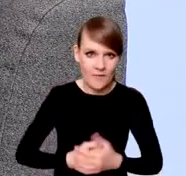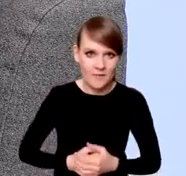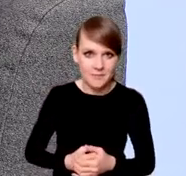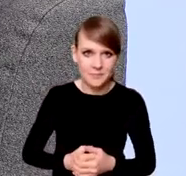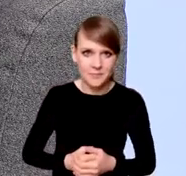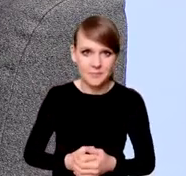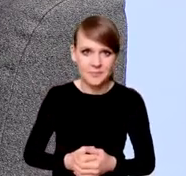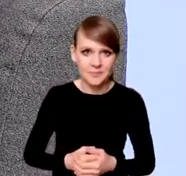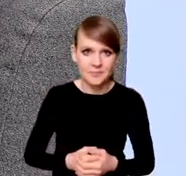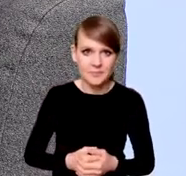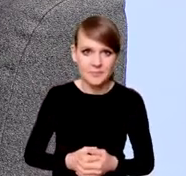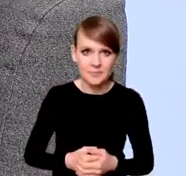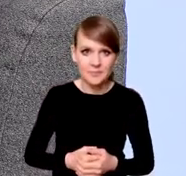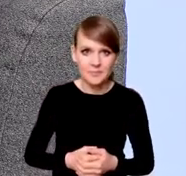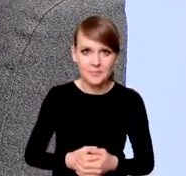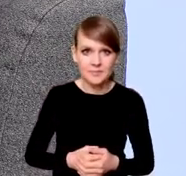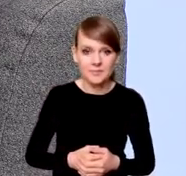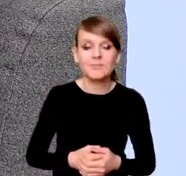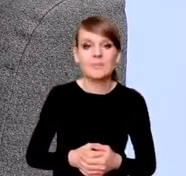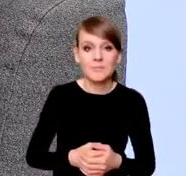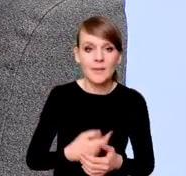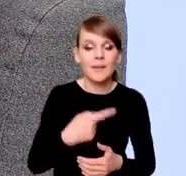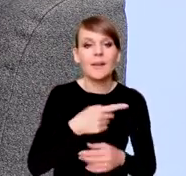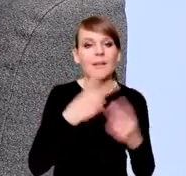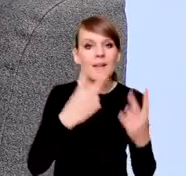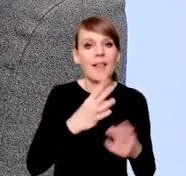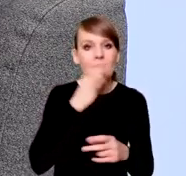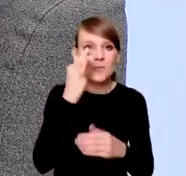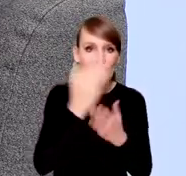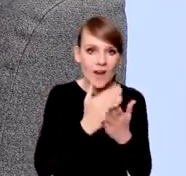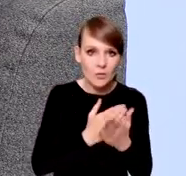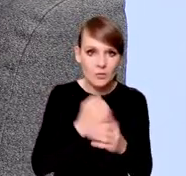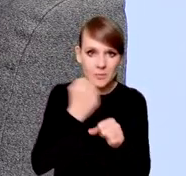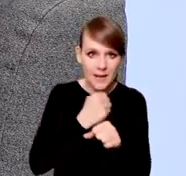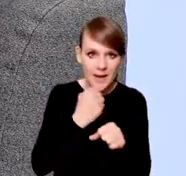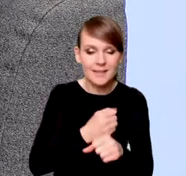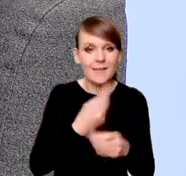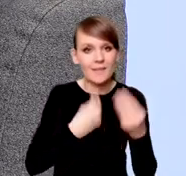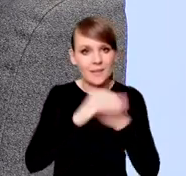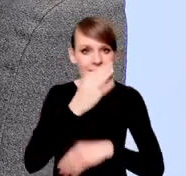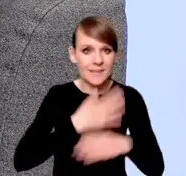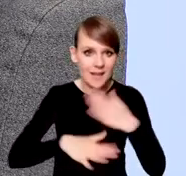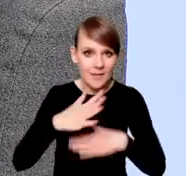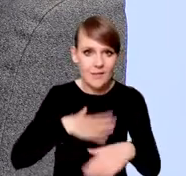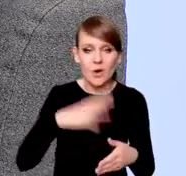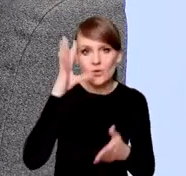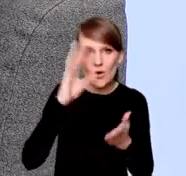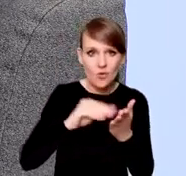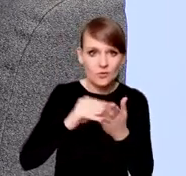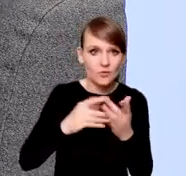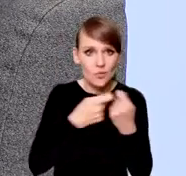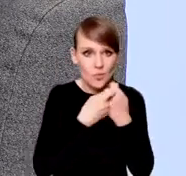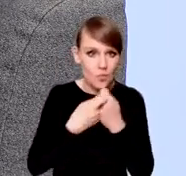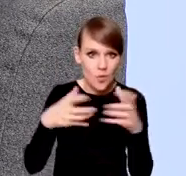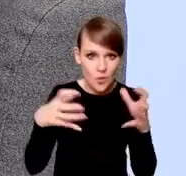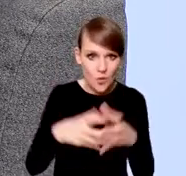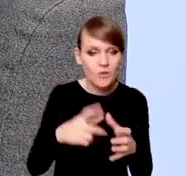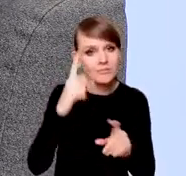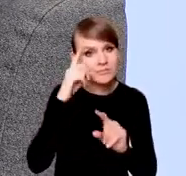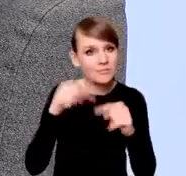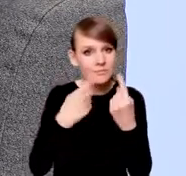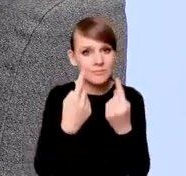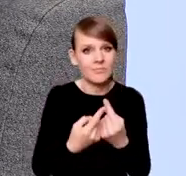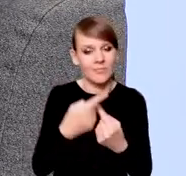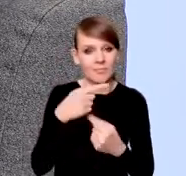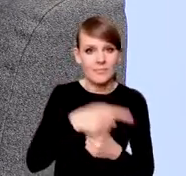o pracownikach tutaj, to są lepsze warunki pracy, większe zadowolenie, doświadczenie wspólnotowości i przekonanie o sensowności